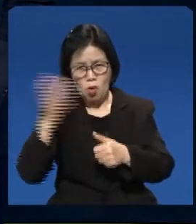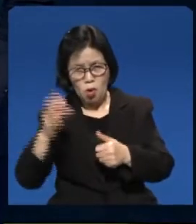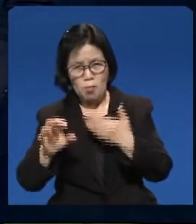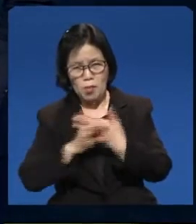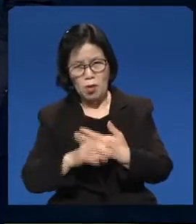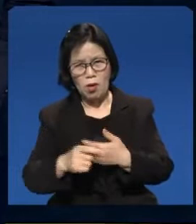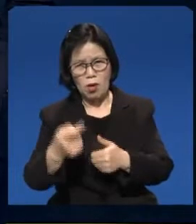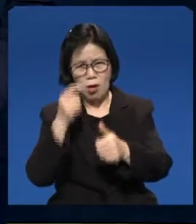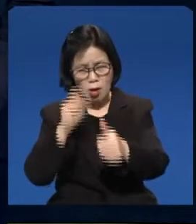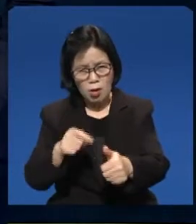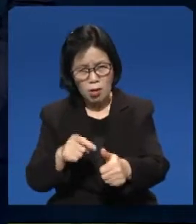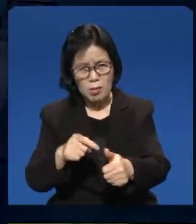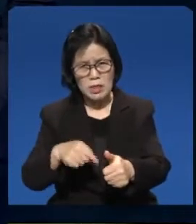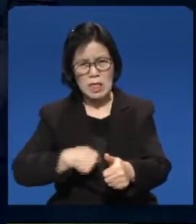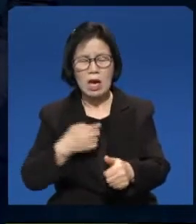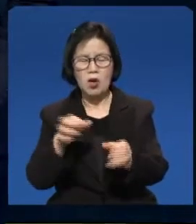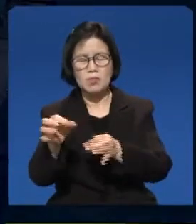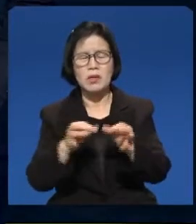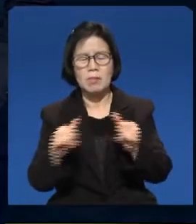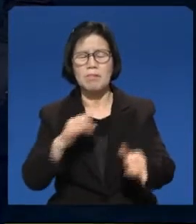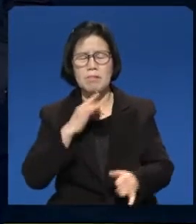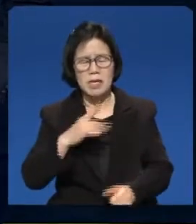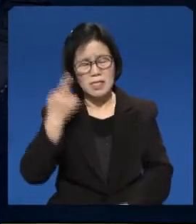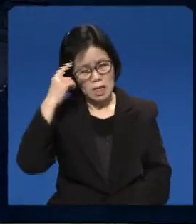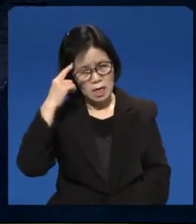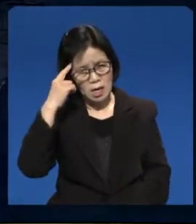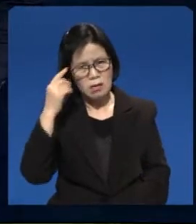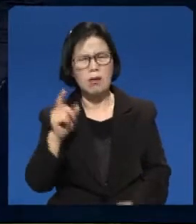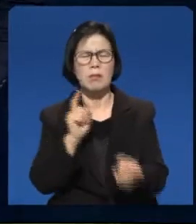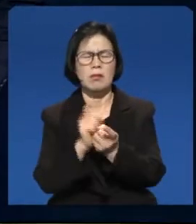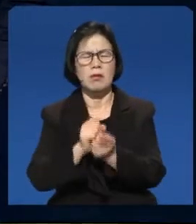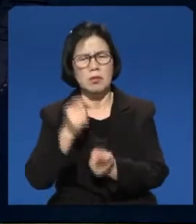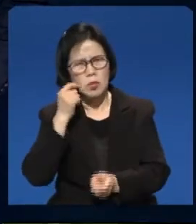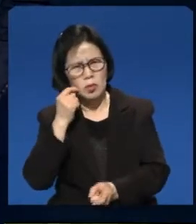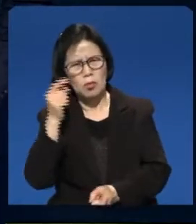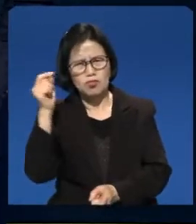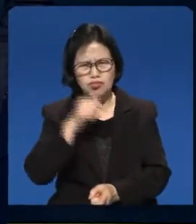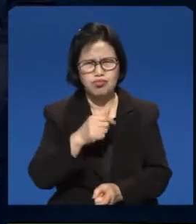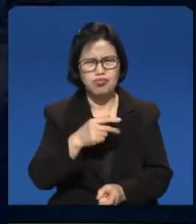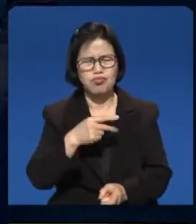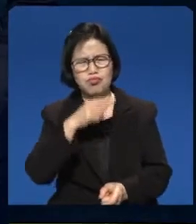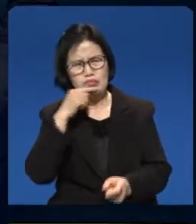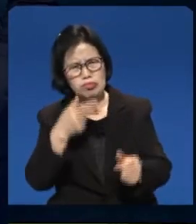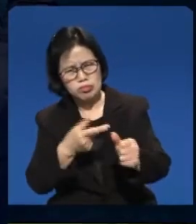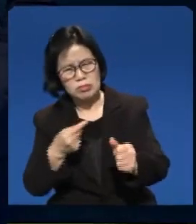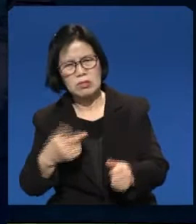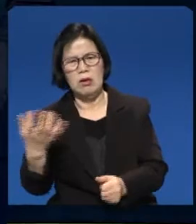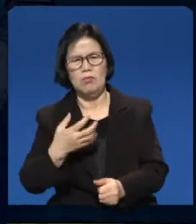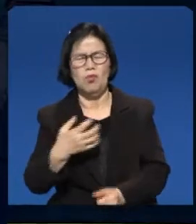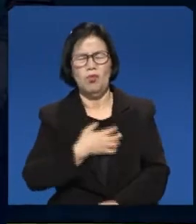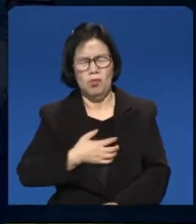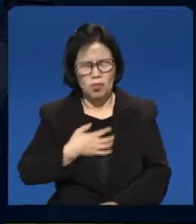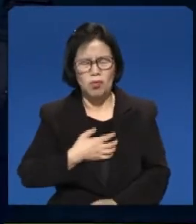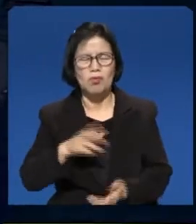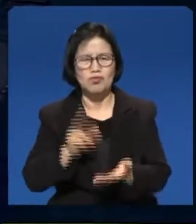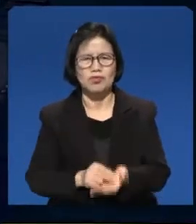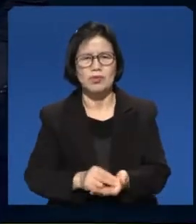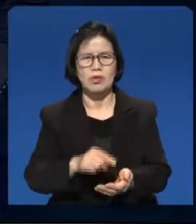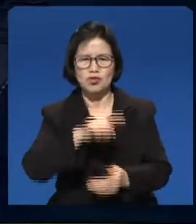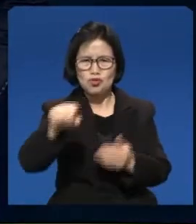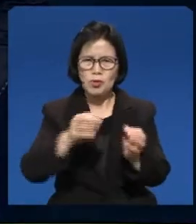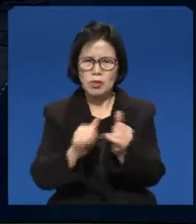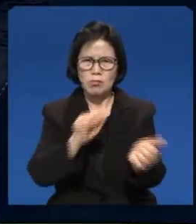반론은 자영업자만의 생각이 아니었고 못 만나고 눈치 보고 빚지고 아픈 것도 서러운데 주변 사람들